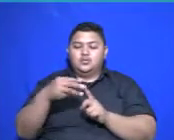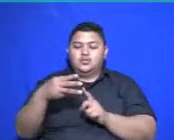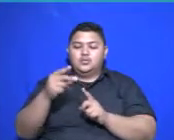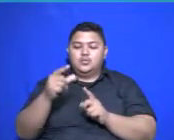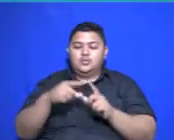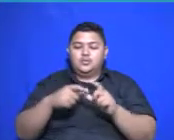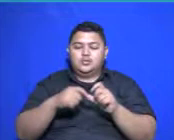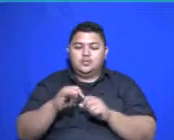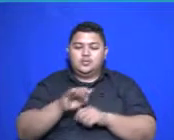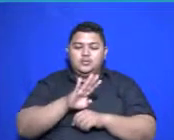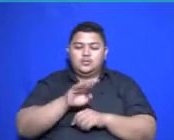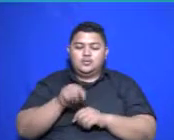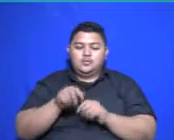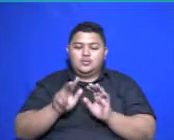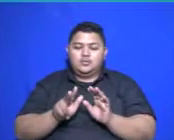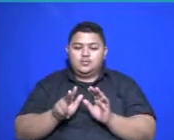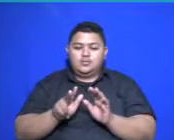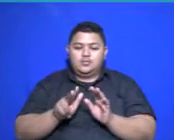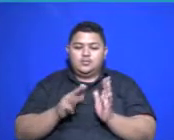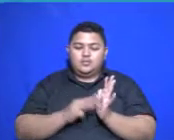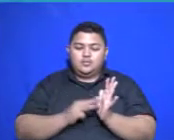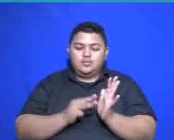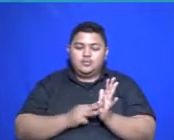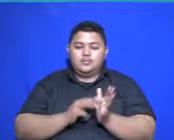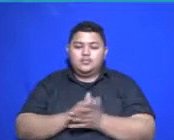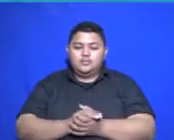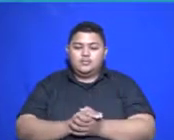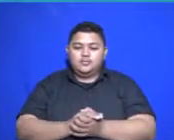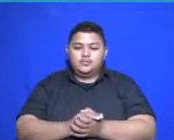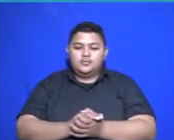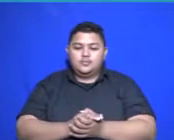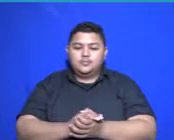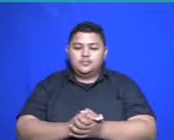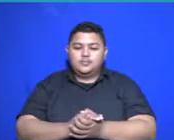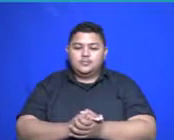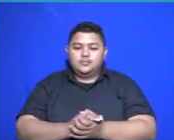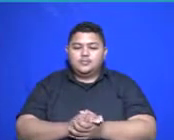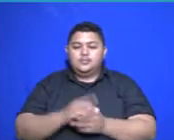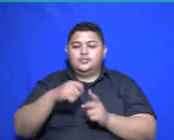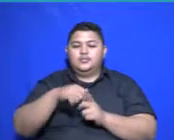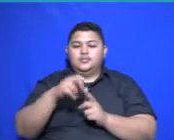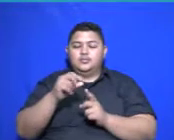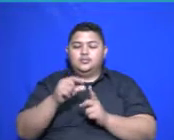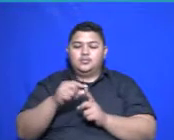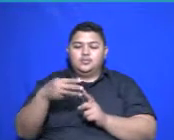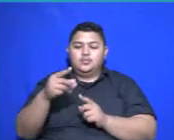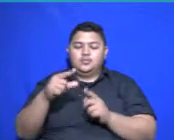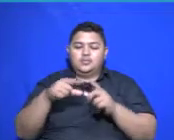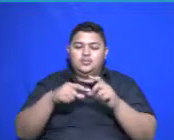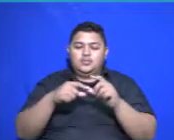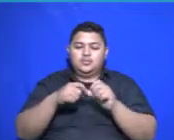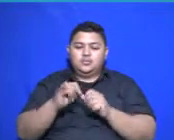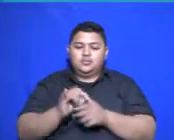omsetnya 4,8 miliar sama koperasi juga, itu dari